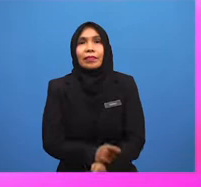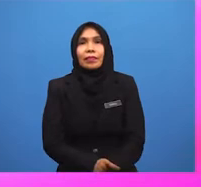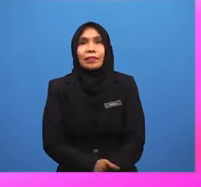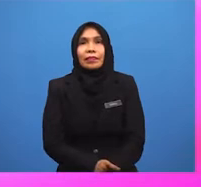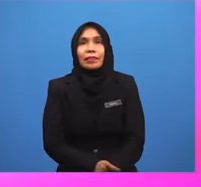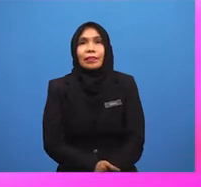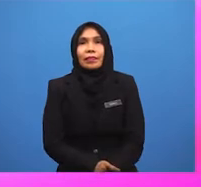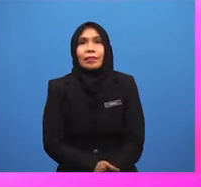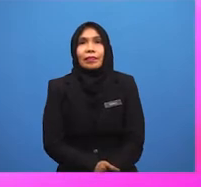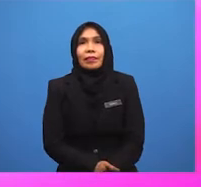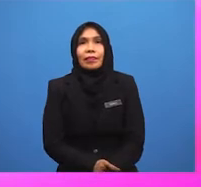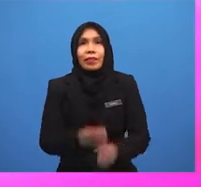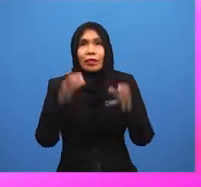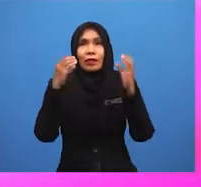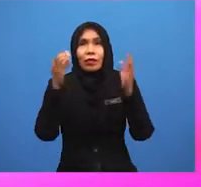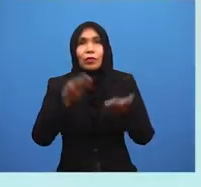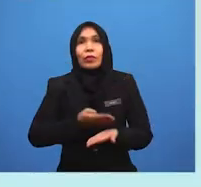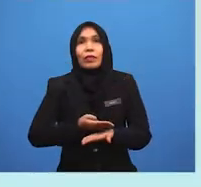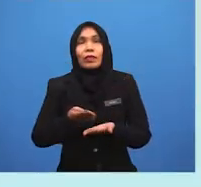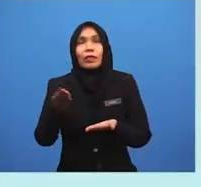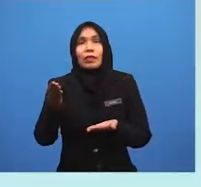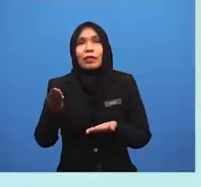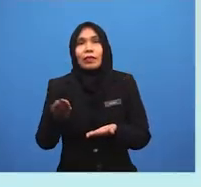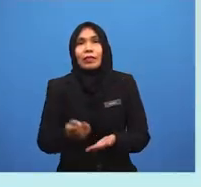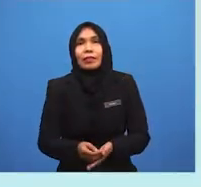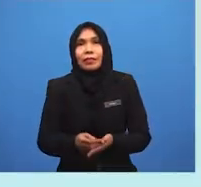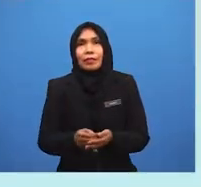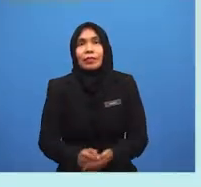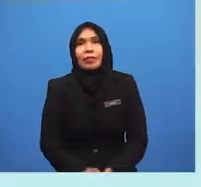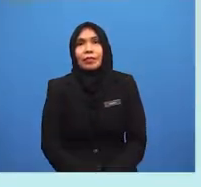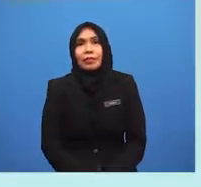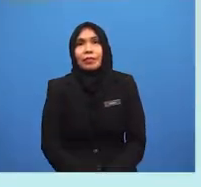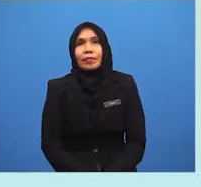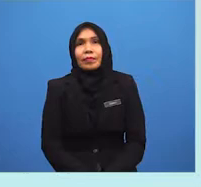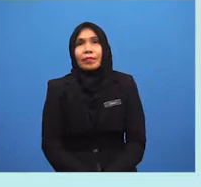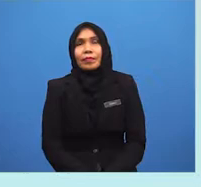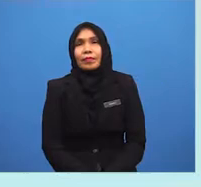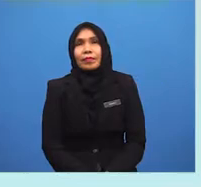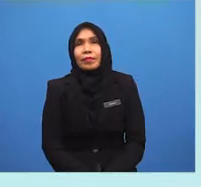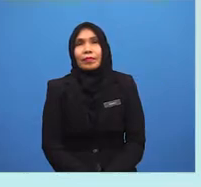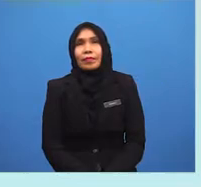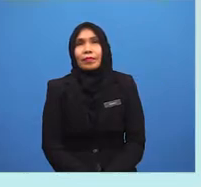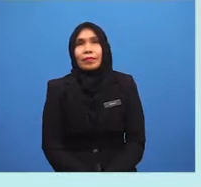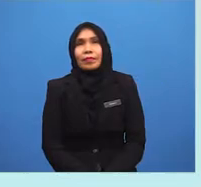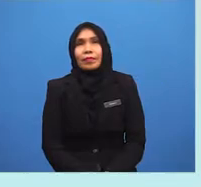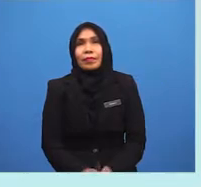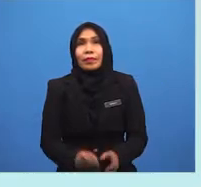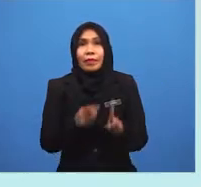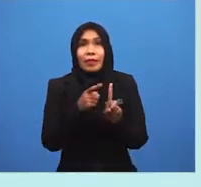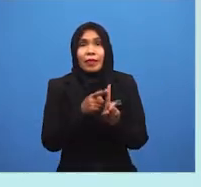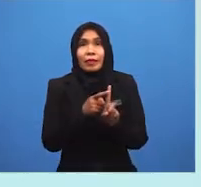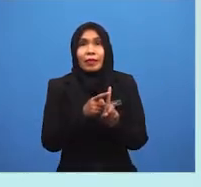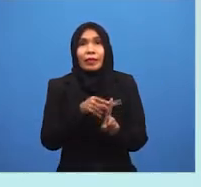Cikgu berikan panduan aktiviti, ya. Panduan aktiviti kaji selidik. Yang